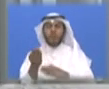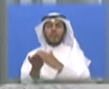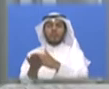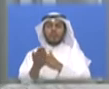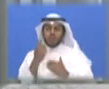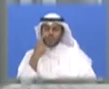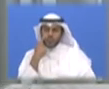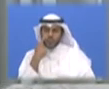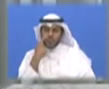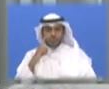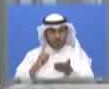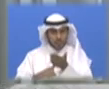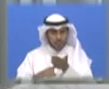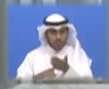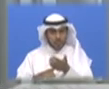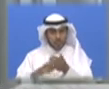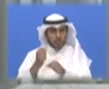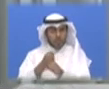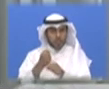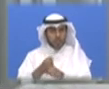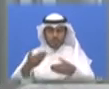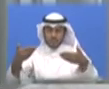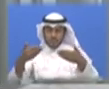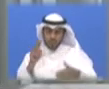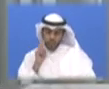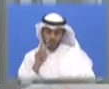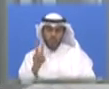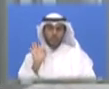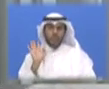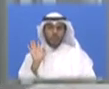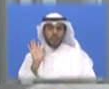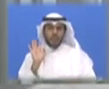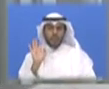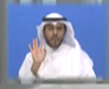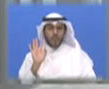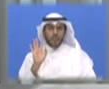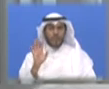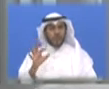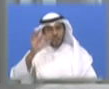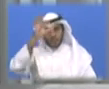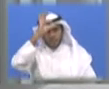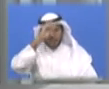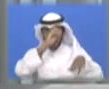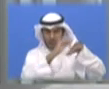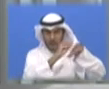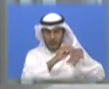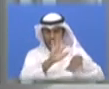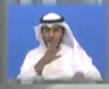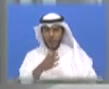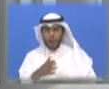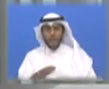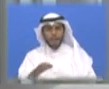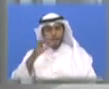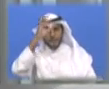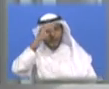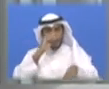يسأله، هل هو فعلا من رجال شرطة تأكد من هويته، أو يطلب سيارة مثلا الشرطة أو توجه إلى أي مخفر.